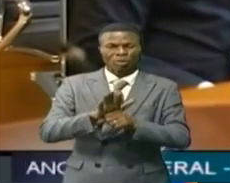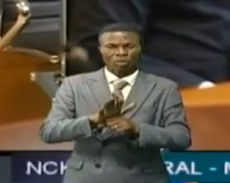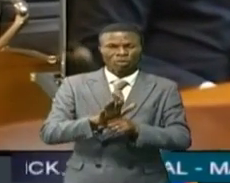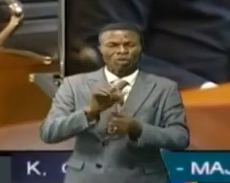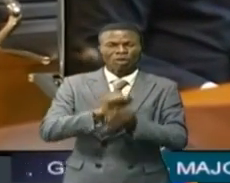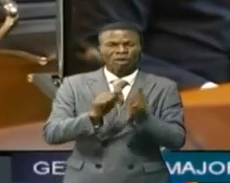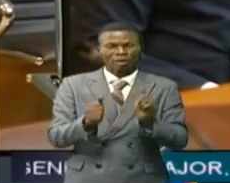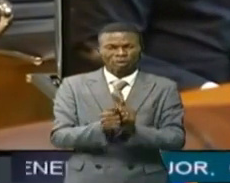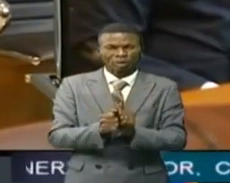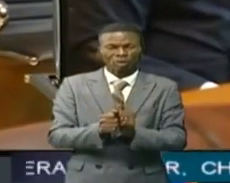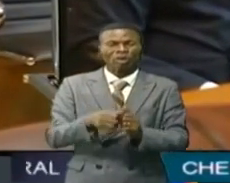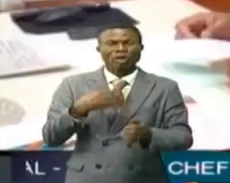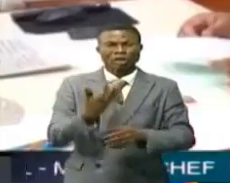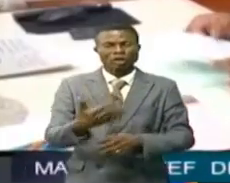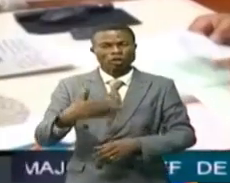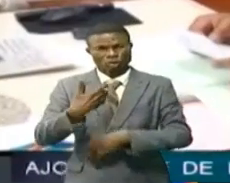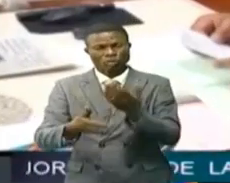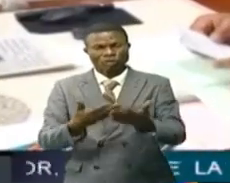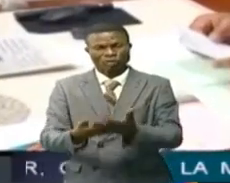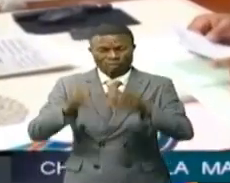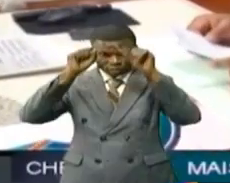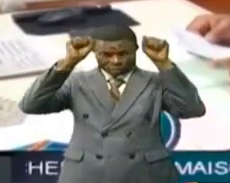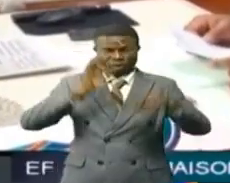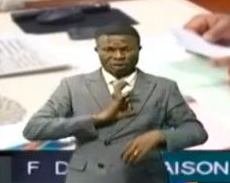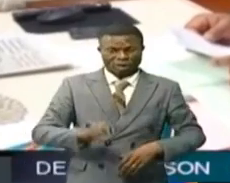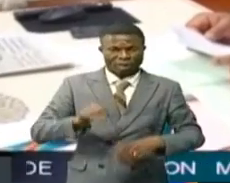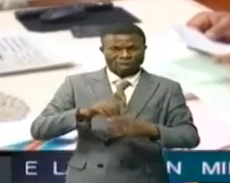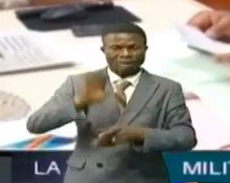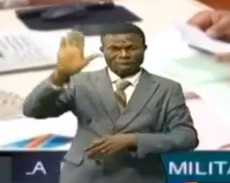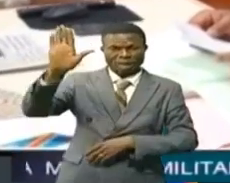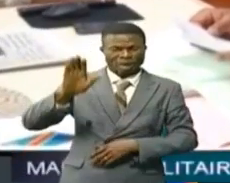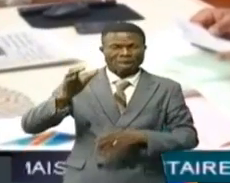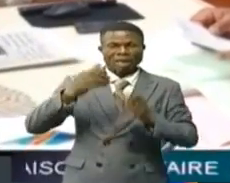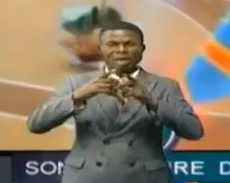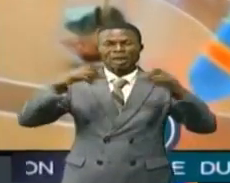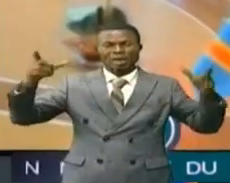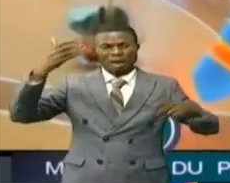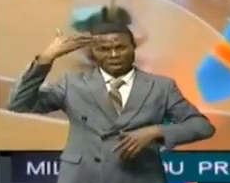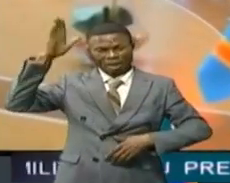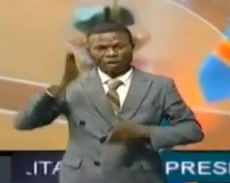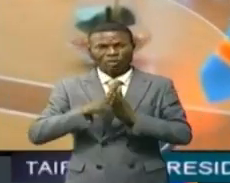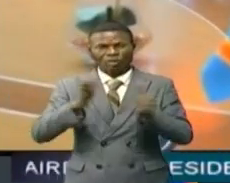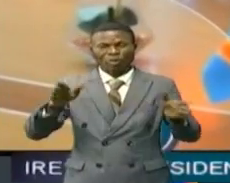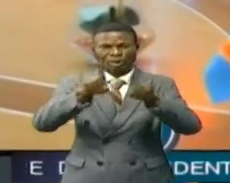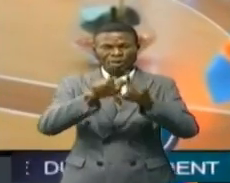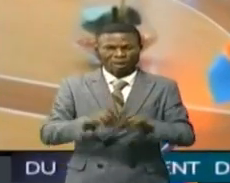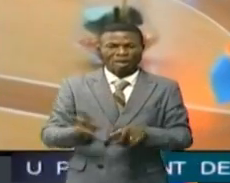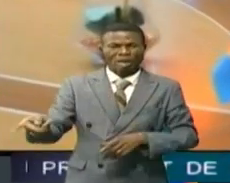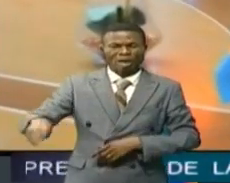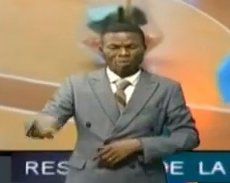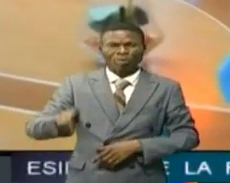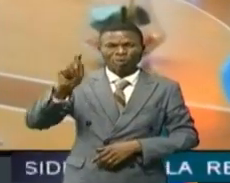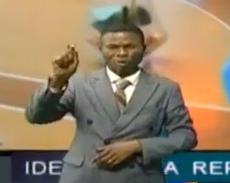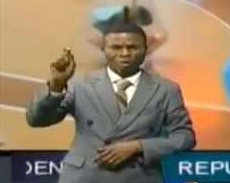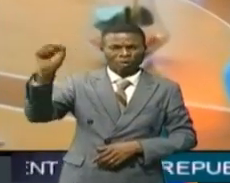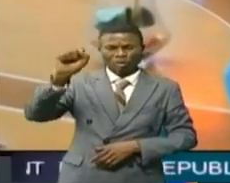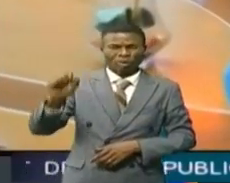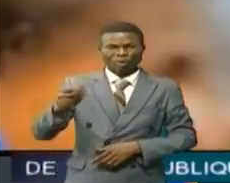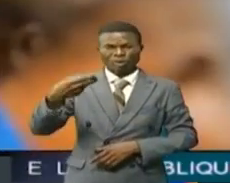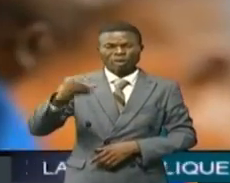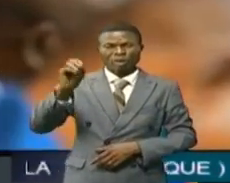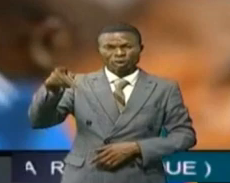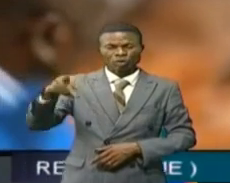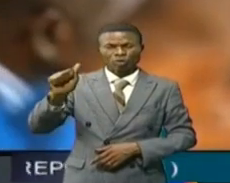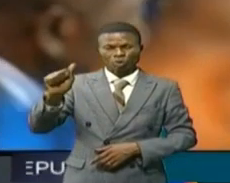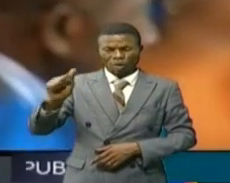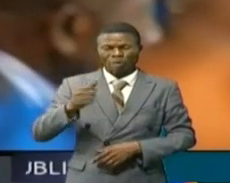sur les réalisations du chef de l'État dans l'espace Grand Équateur en général et dans la Tshuapa en particulier. Ils se sont félicités